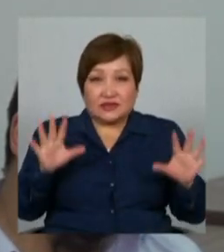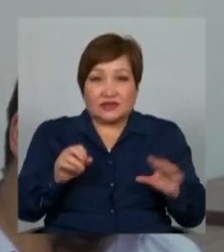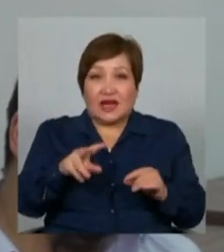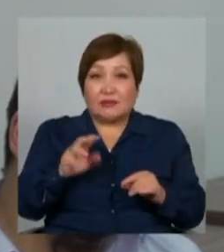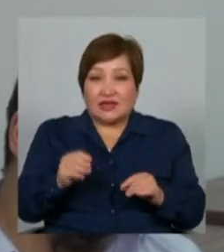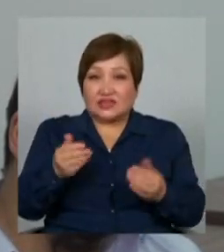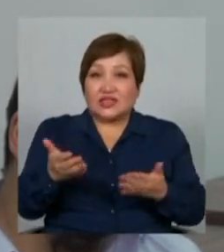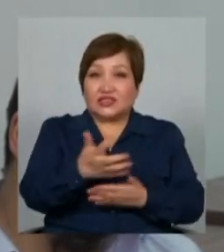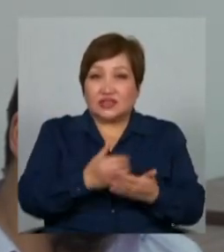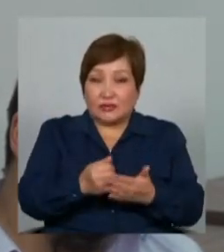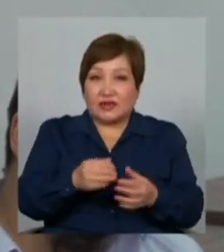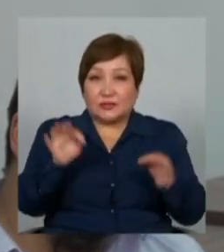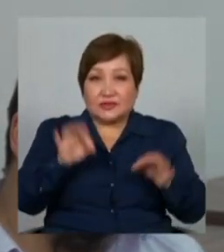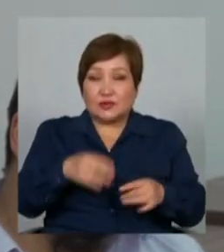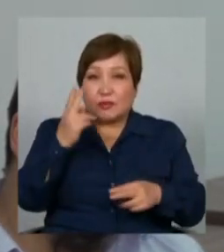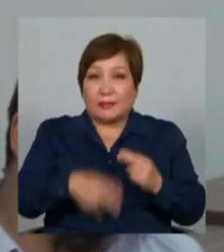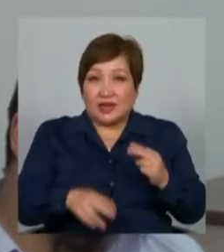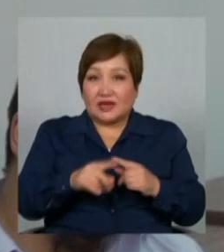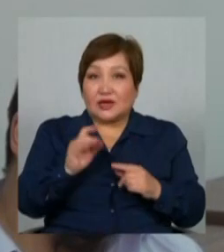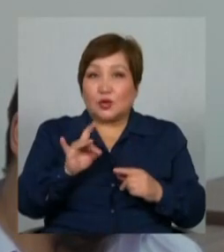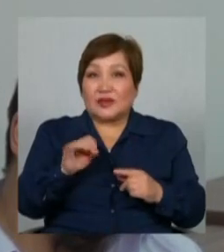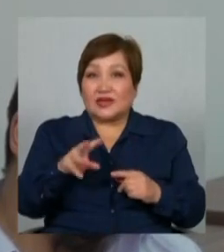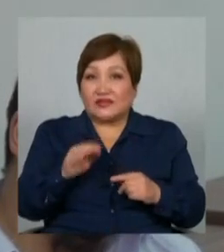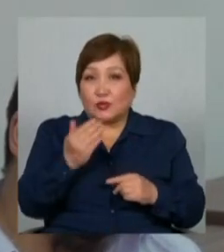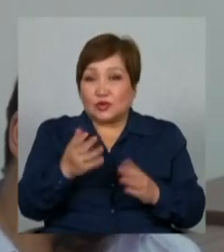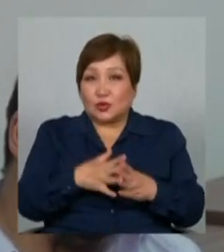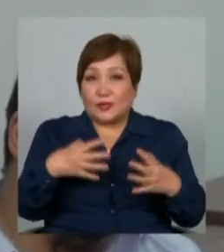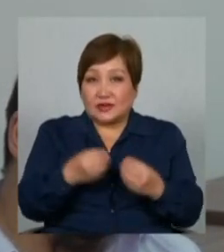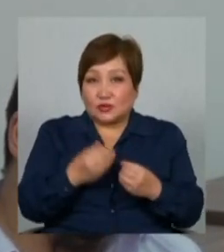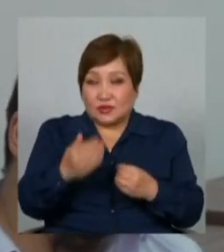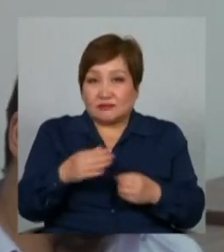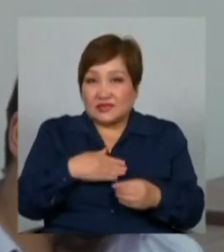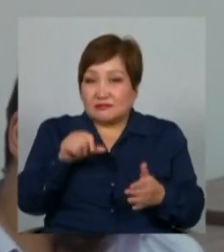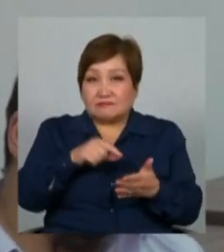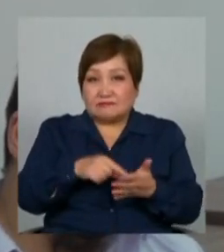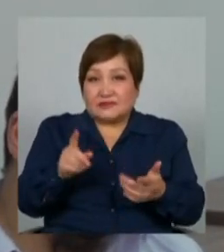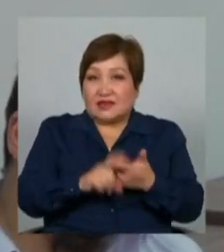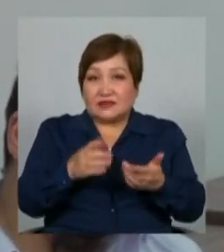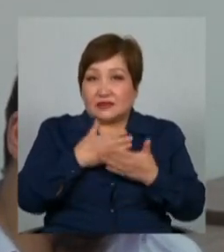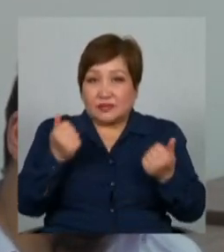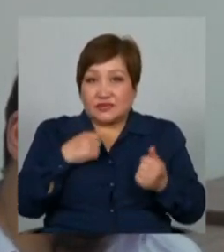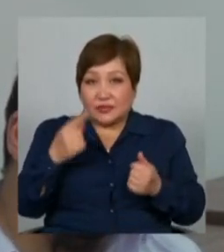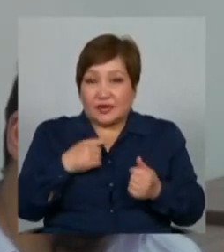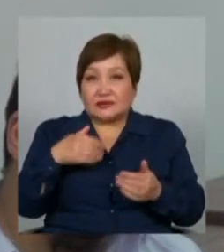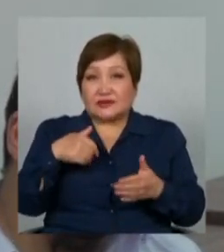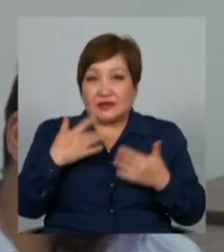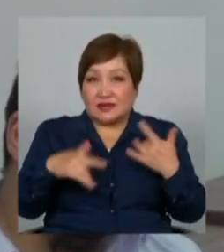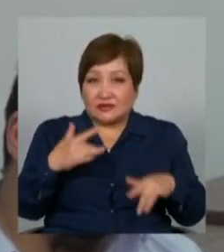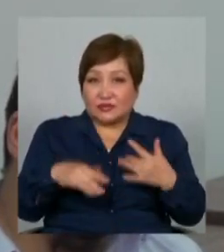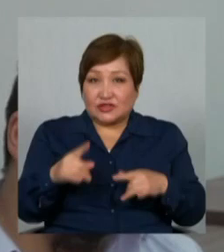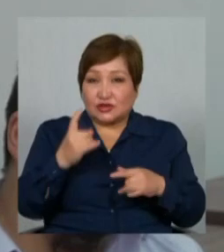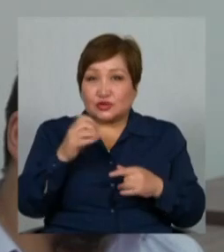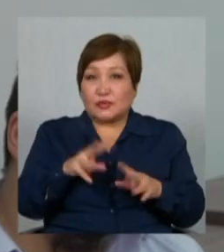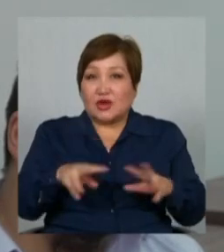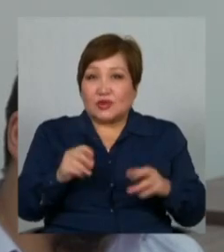болып кетті. Енді келіп Шыңғыс Құрманғалиев пен оның отбасы бұған еш қатысымыз жоқ деп сытылмақшы. Мен өзім 20 миллион теңге салдым. Біз арқылы тағы 160